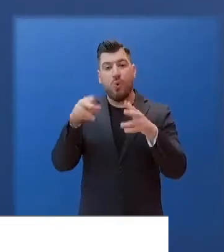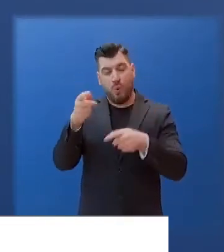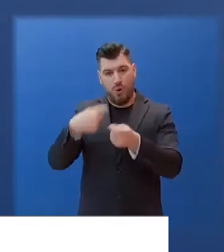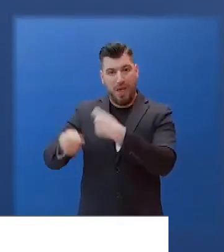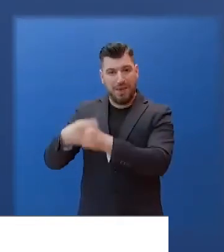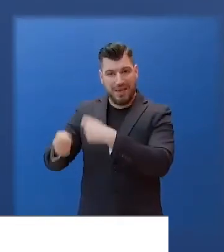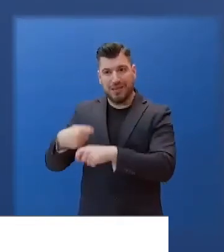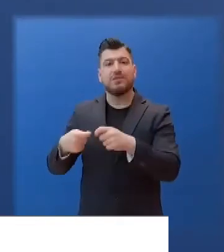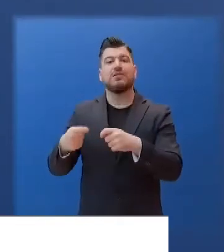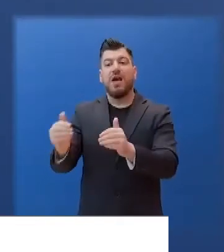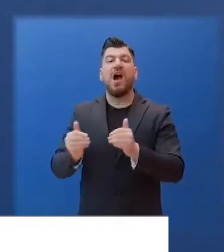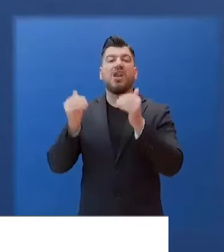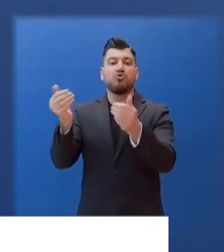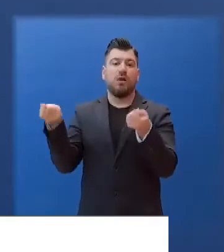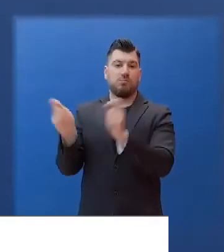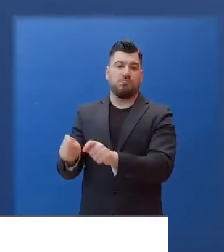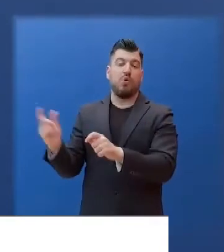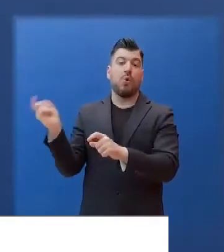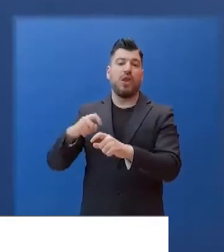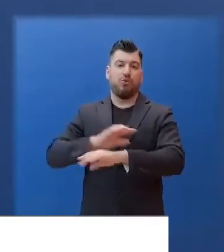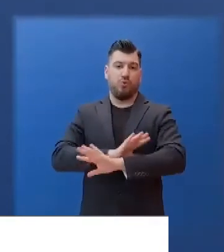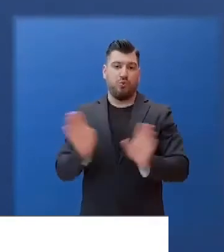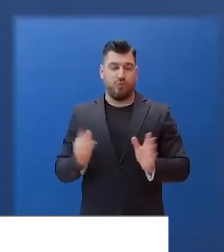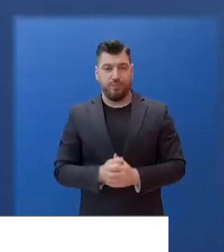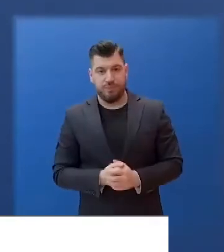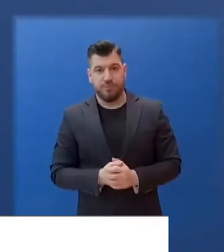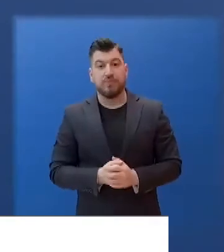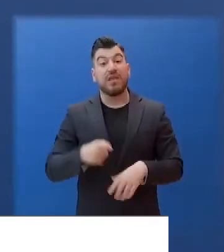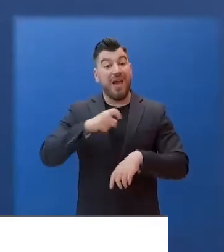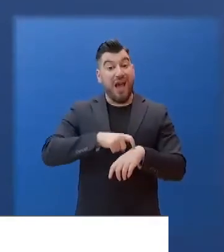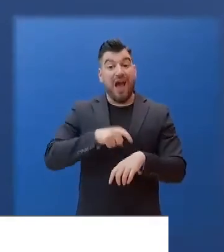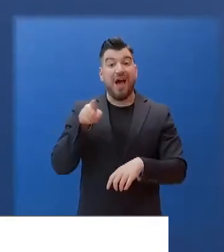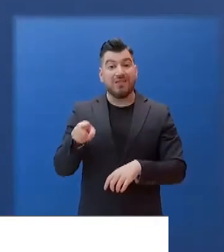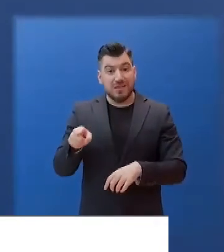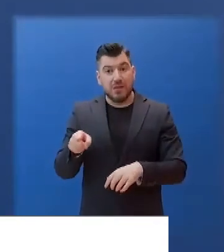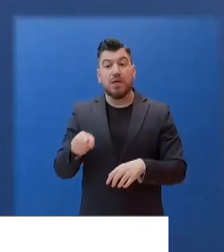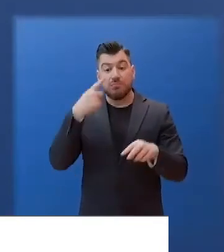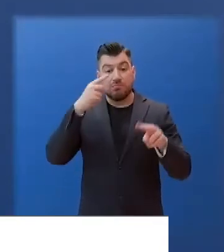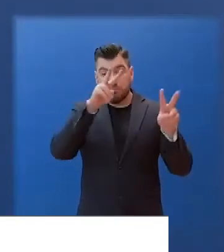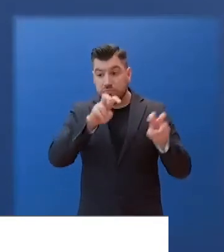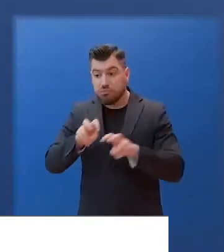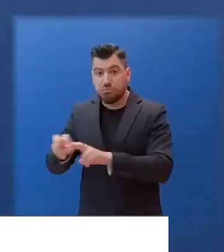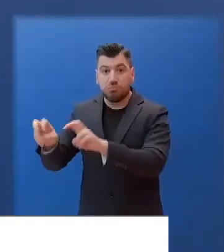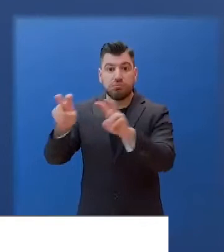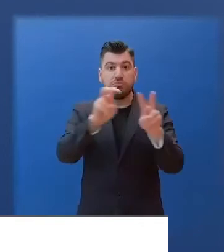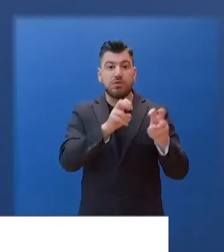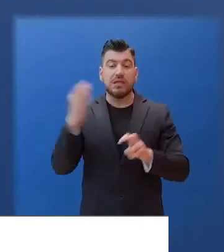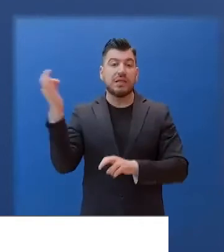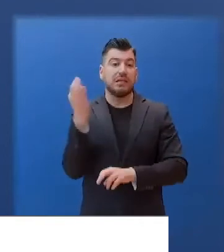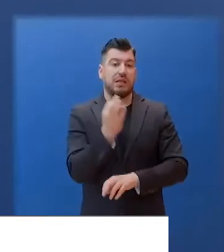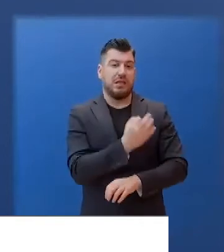επιχειρήσεις. Ήδη οι ελεγκτικοί μηχανισμοί αναδιαμορφώνουν το πρόγραμμά τους και συνεχίζουν ακόμα πιο εντατικά τους